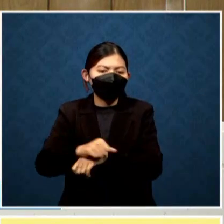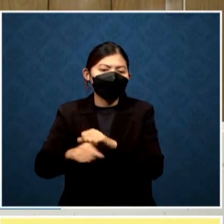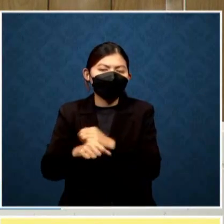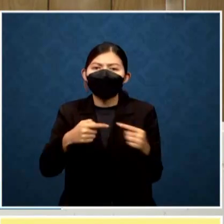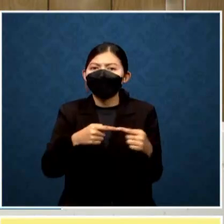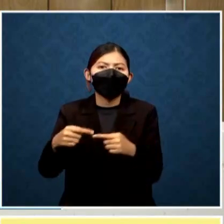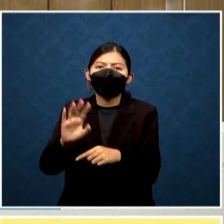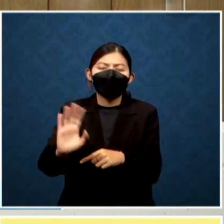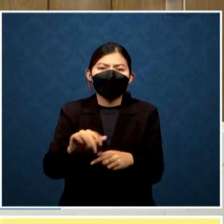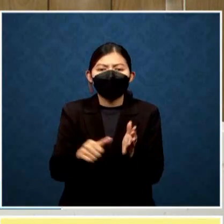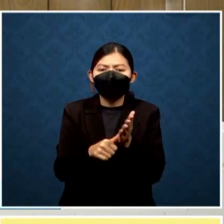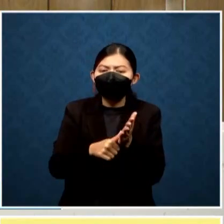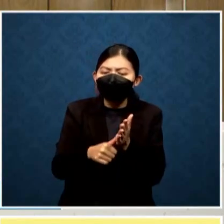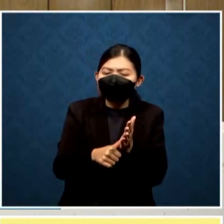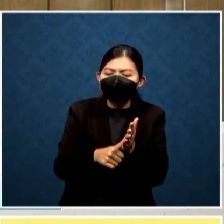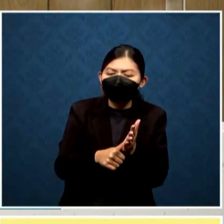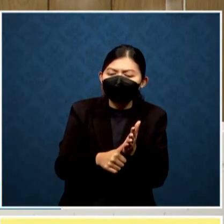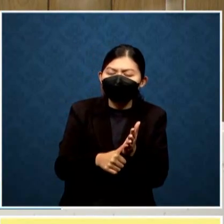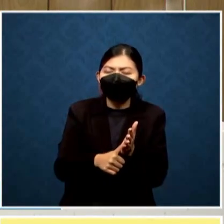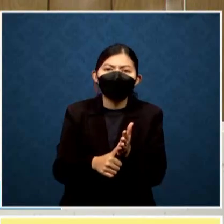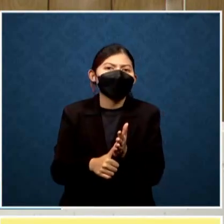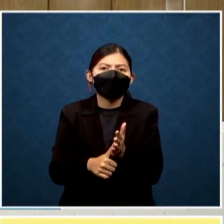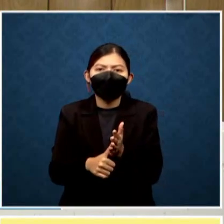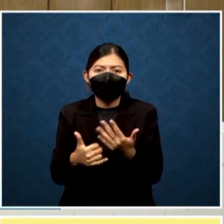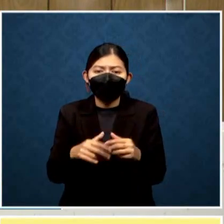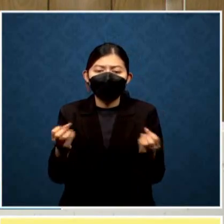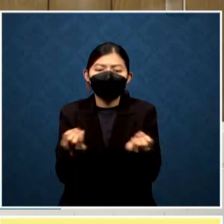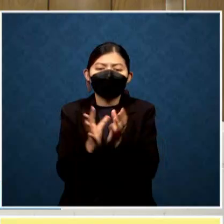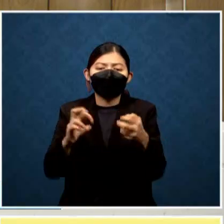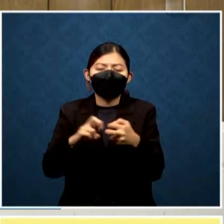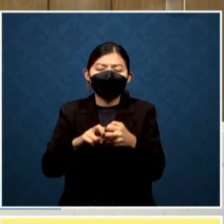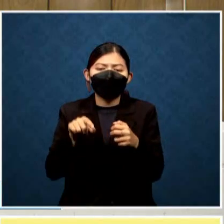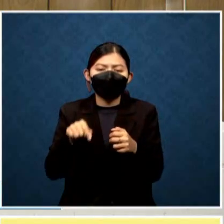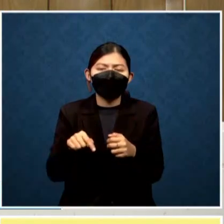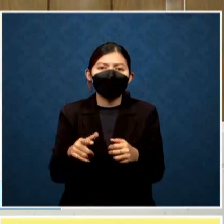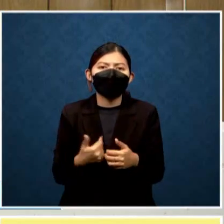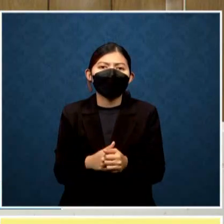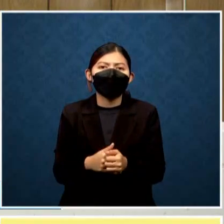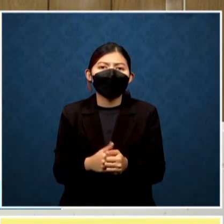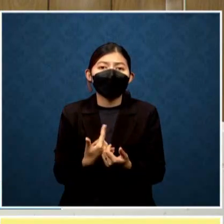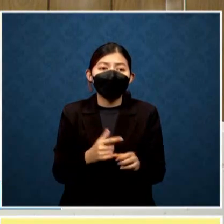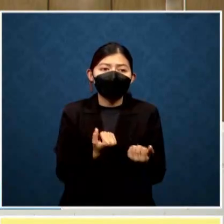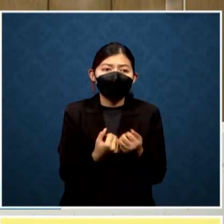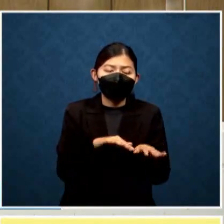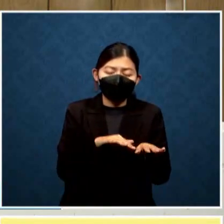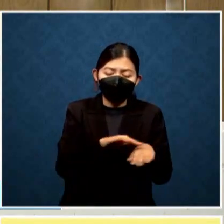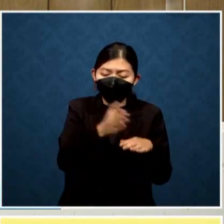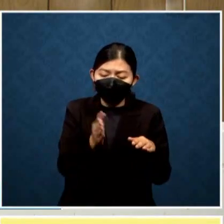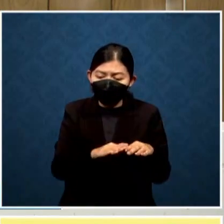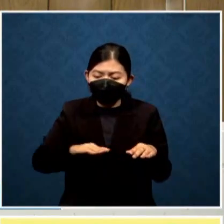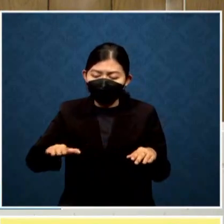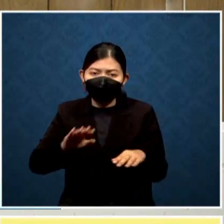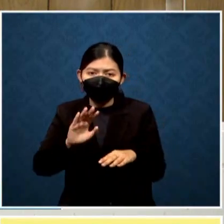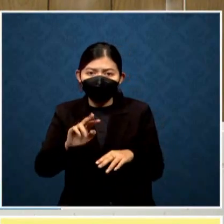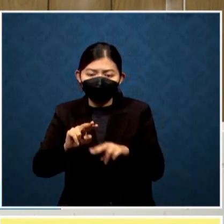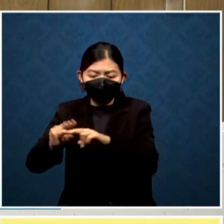ไปปรับปรุงที่ว่าเป็นต้นมันก็จะมีผลกระทบเช่นเดียวกับเรื่องของกรณีการรถพิกอัพที่ห้ามนั่งท้ายประมาณนี้จะต้